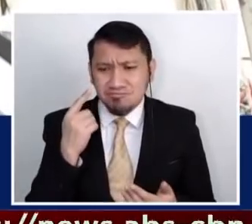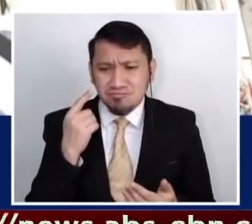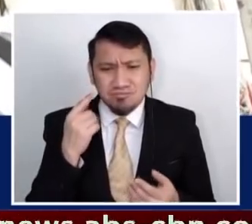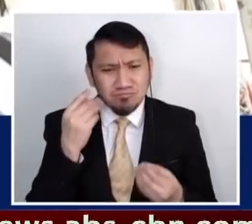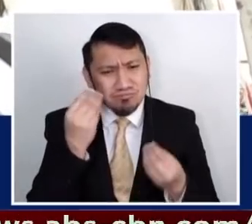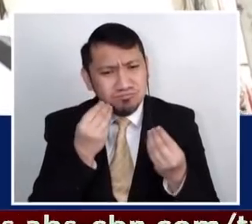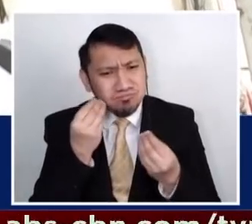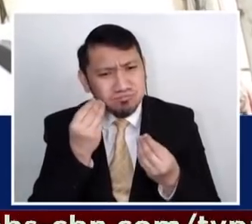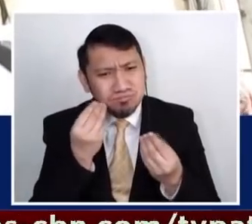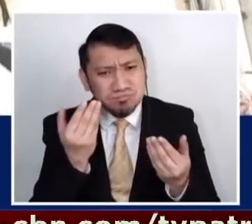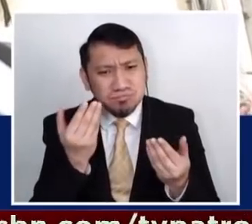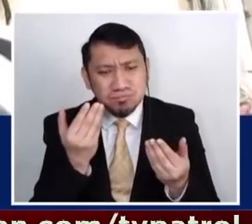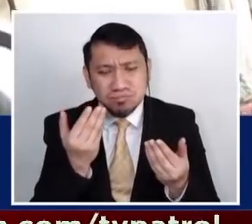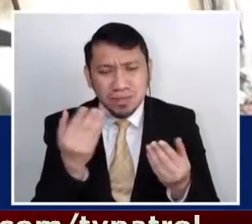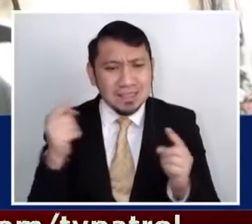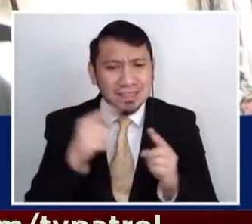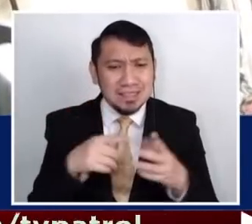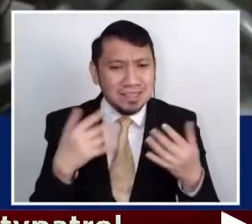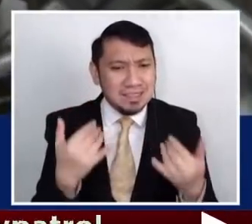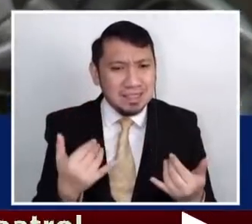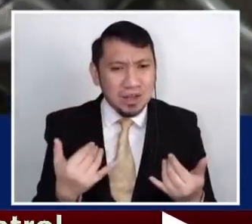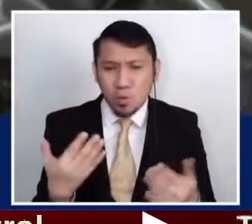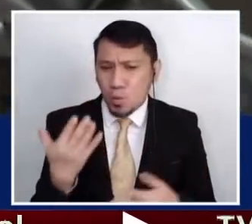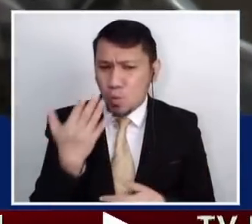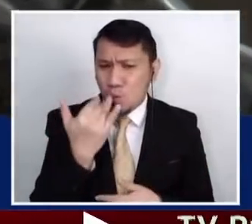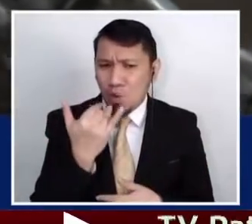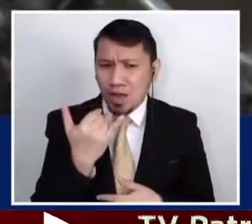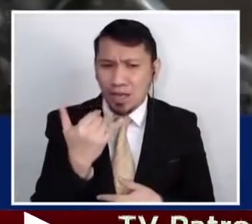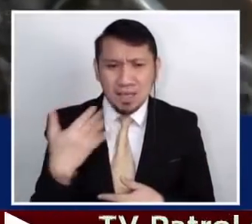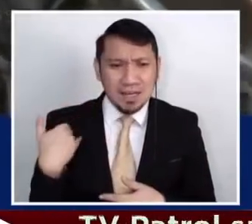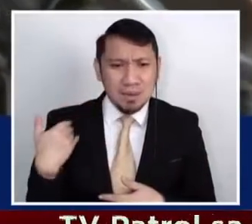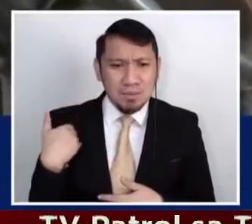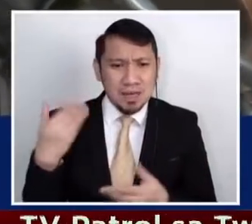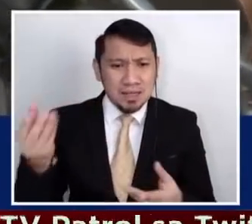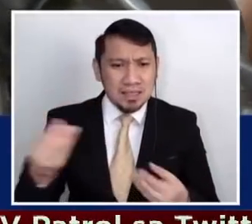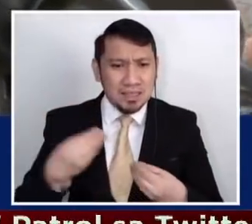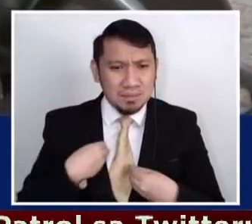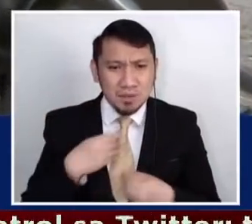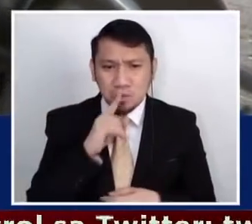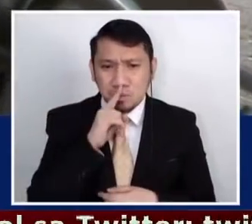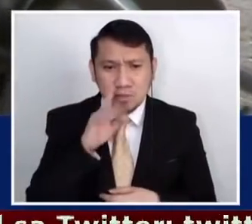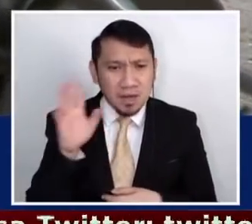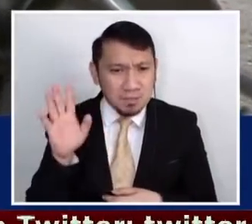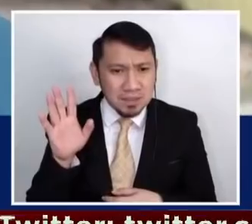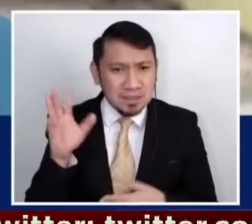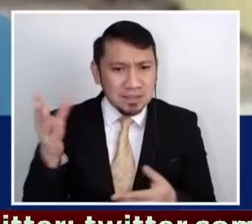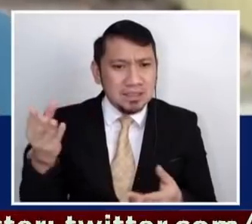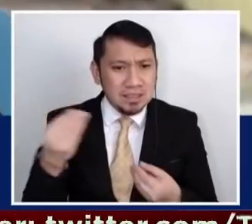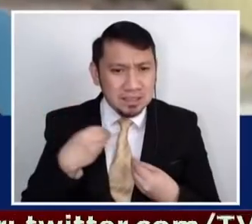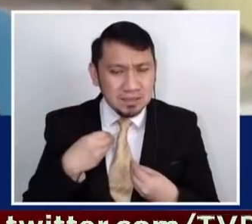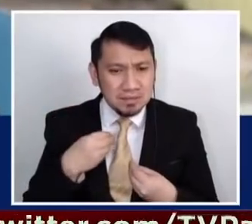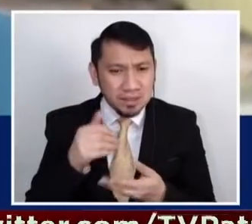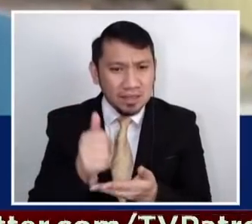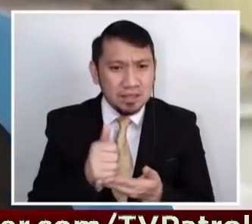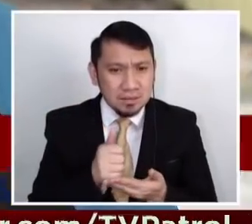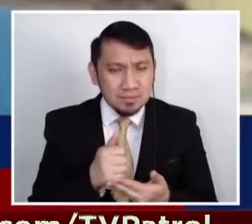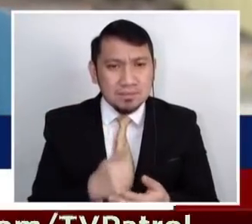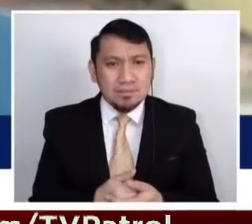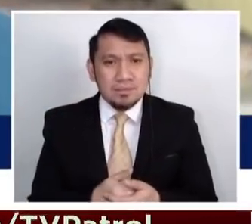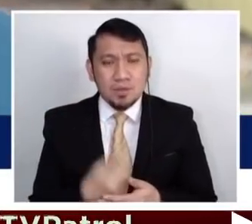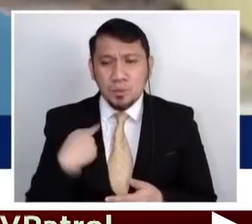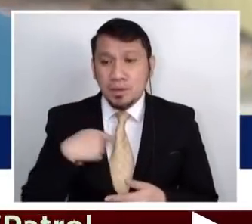bakit hanggang ngayon hindi pa rin nila natatanggap ang matagal nang ipinangakong tulong ng gobyerno. Umasa pa rin, sayang